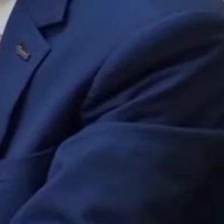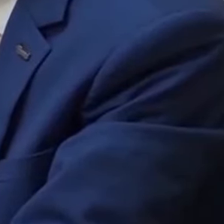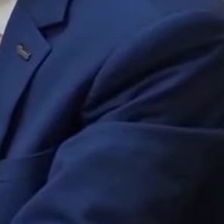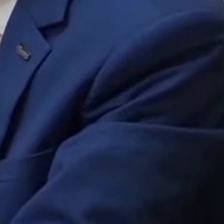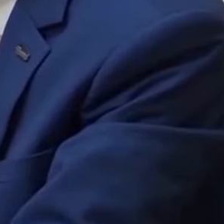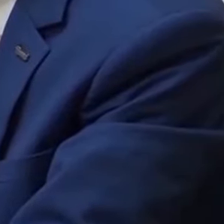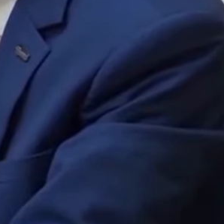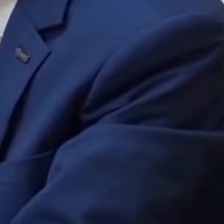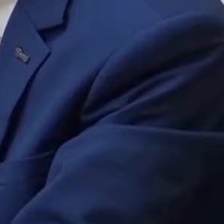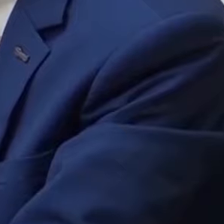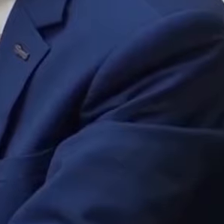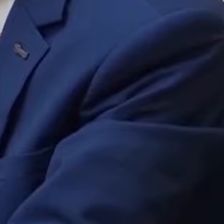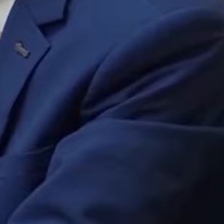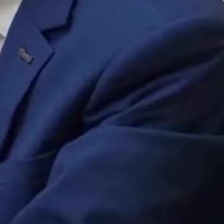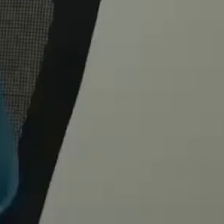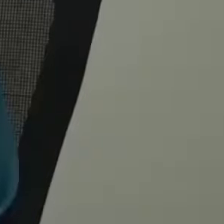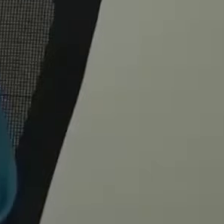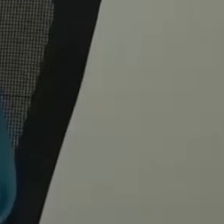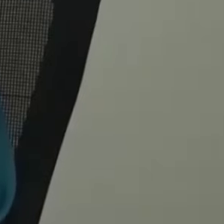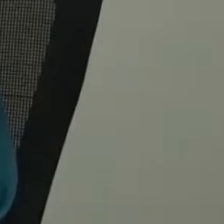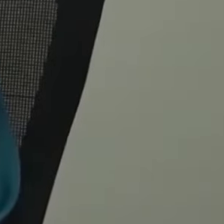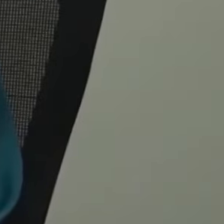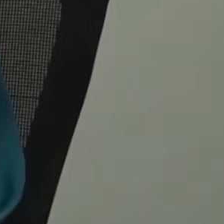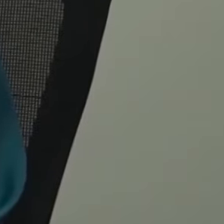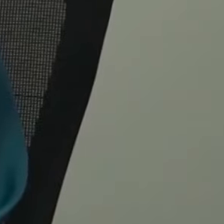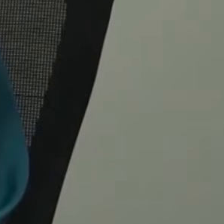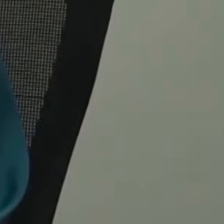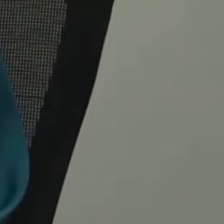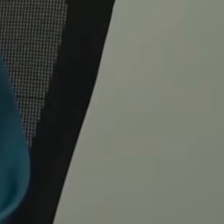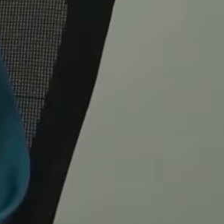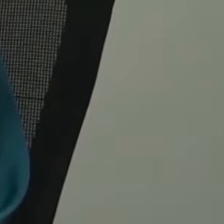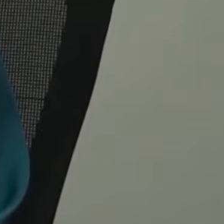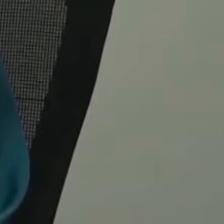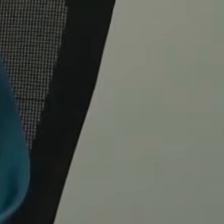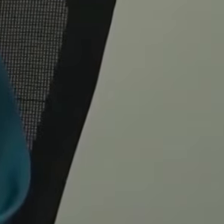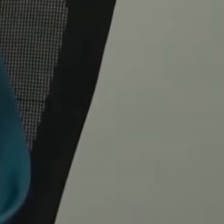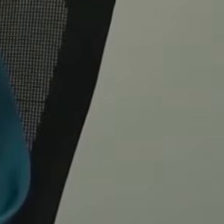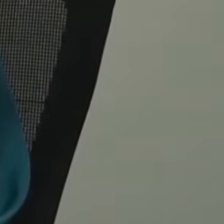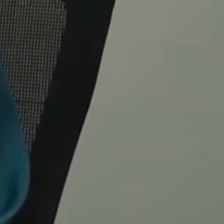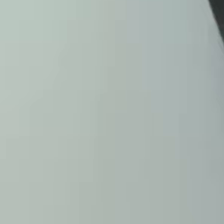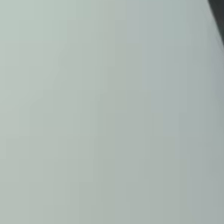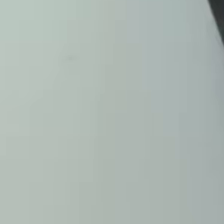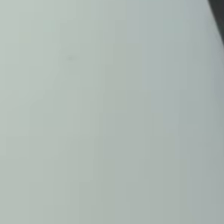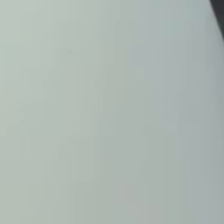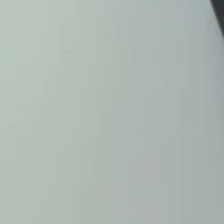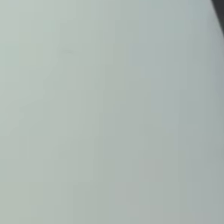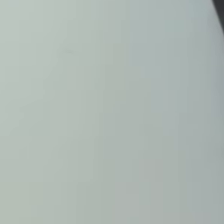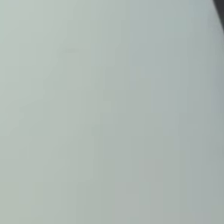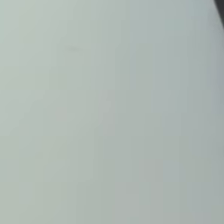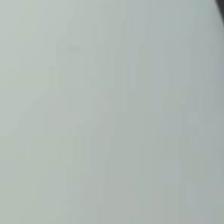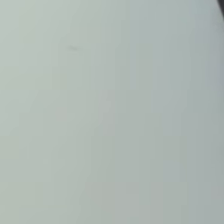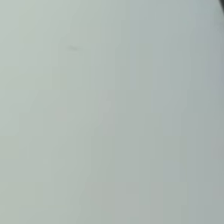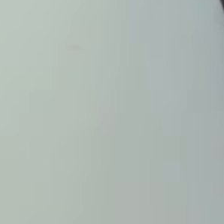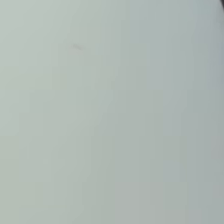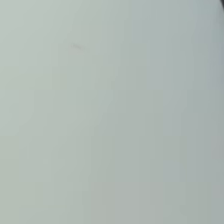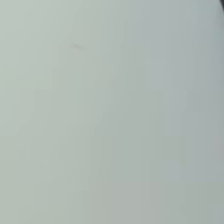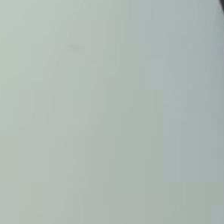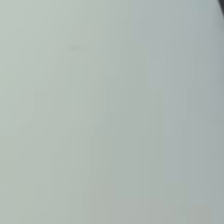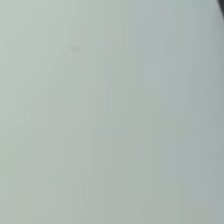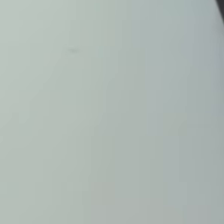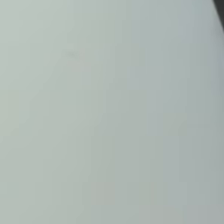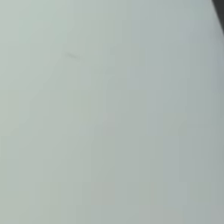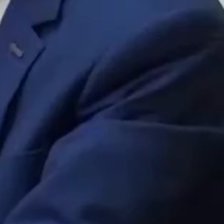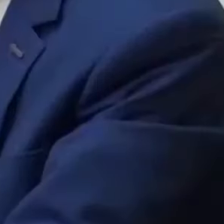partage d'expériences est possible entre les utilisateurs. ADAS sert également de canaux d'échange entre les experts